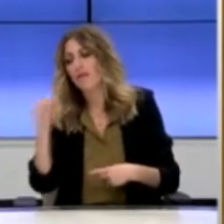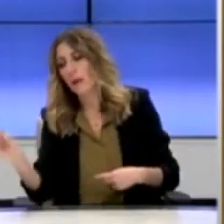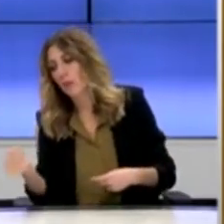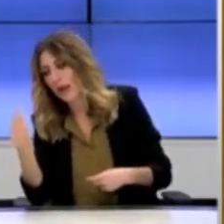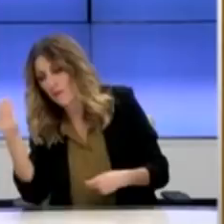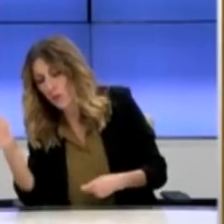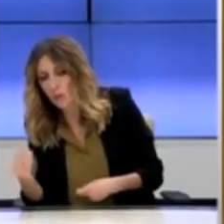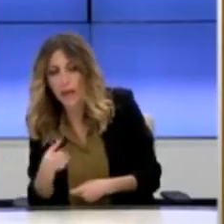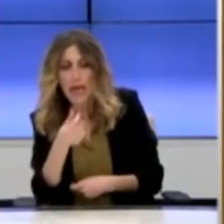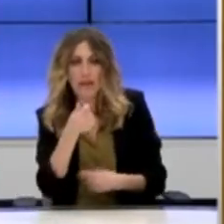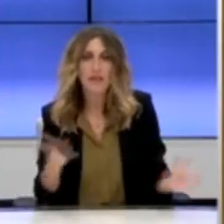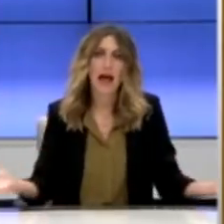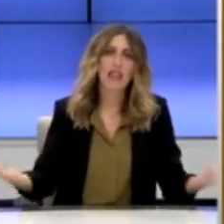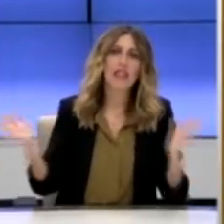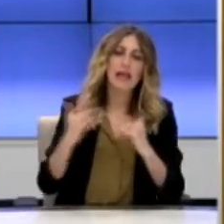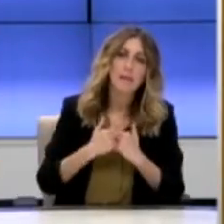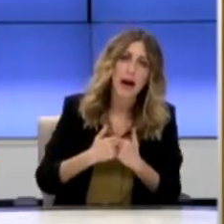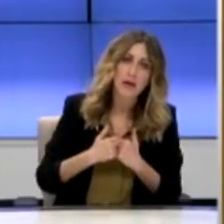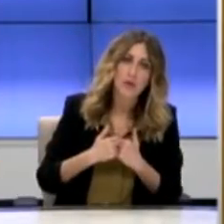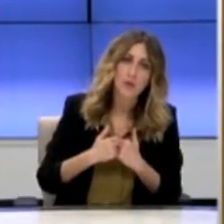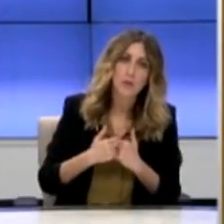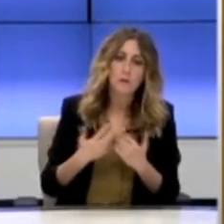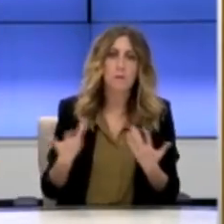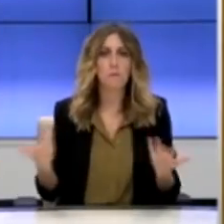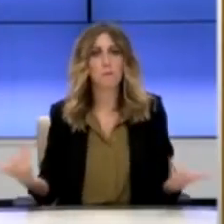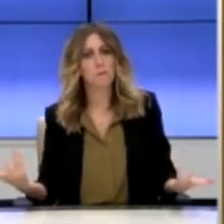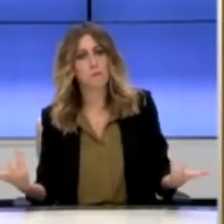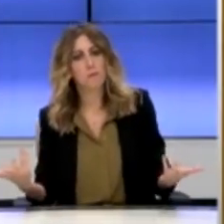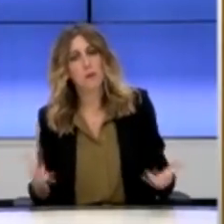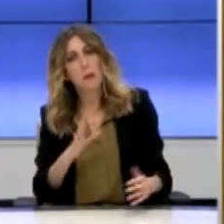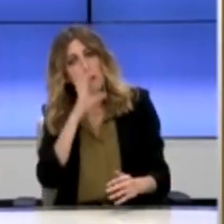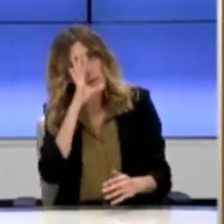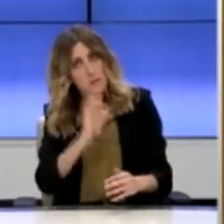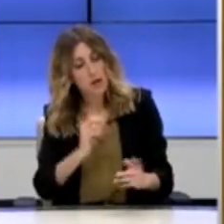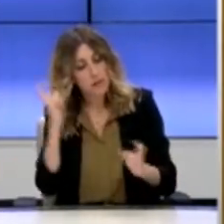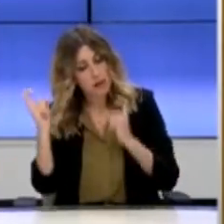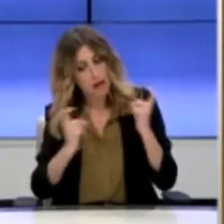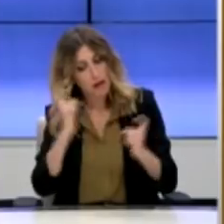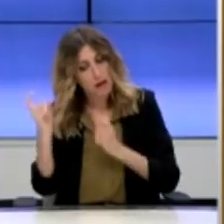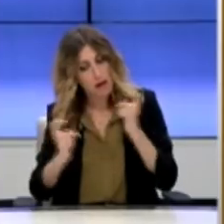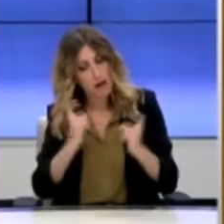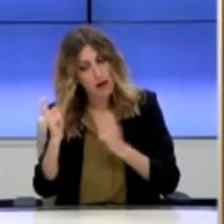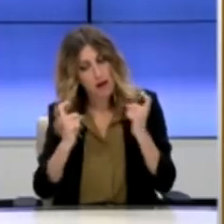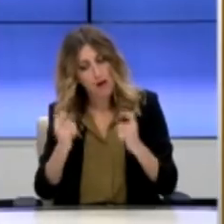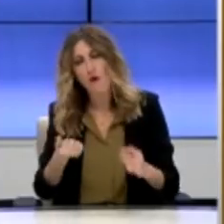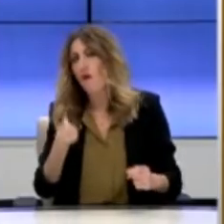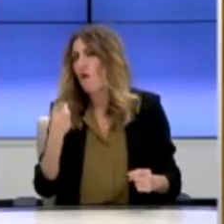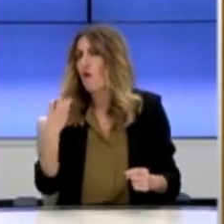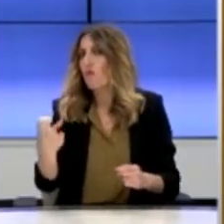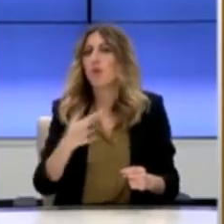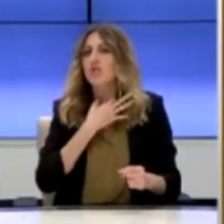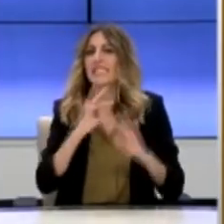χρήματα. Και για να έχουμε το καλό ερώτημα, πόσες ΜΕΘ θα μπορούσαν αλήθεια να φτιαχτούν και πόσοι γιατροί θα μπορούσαν